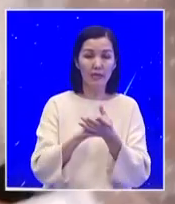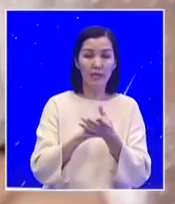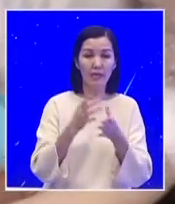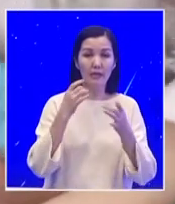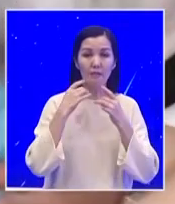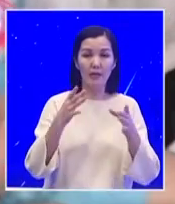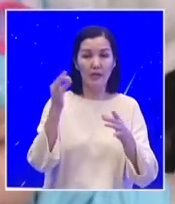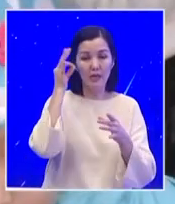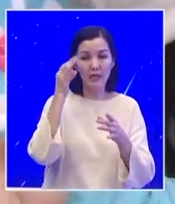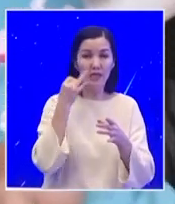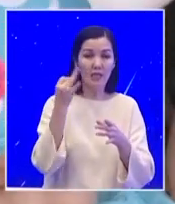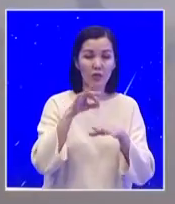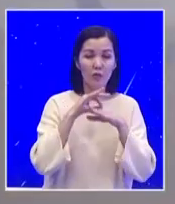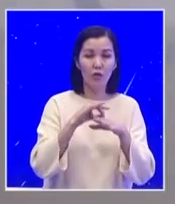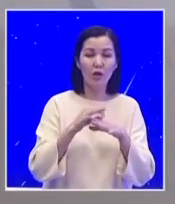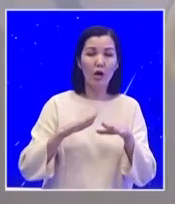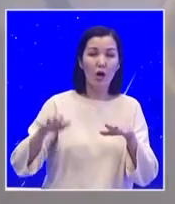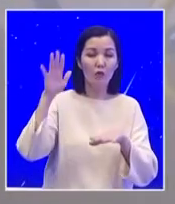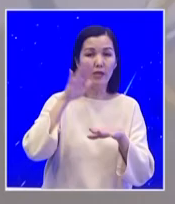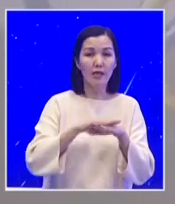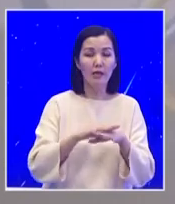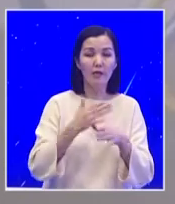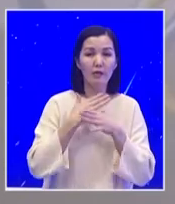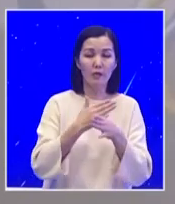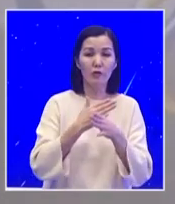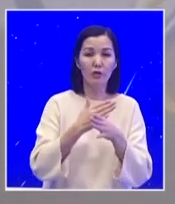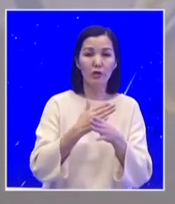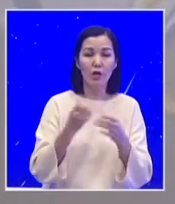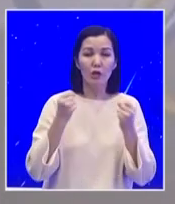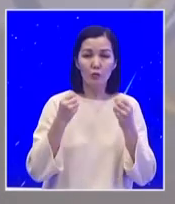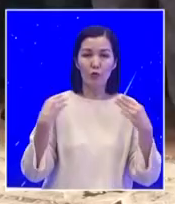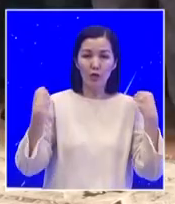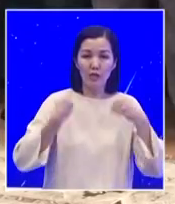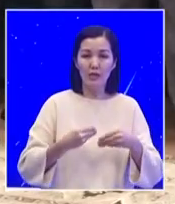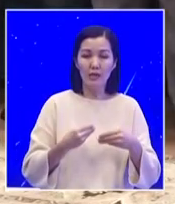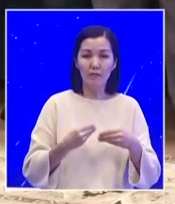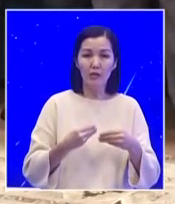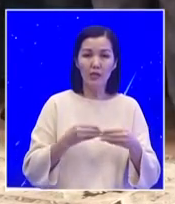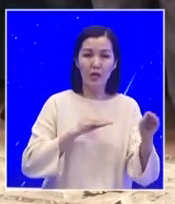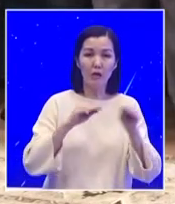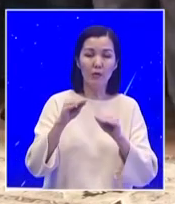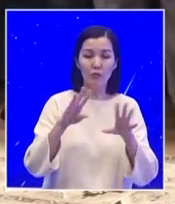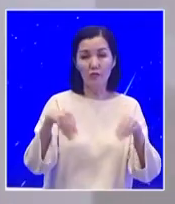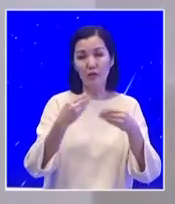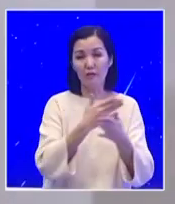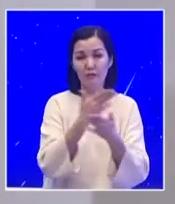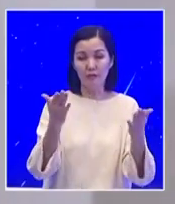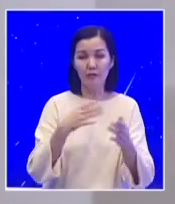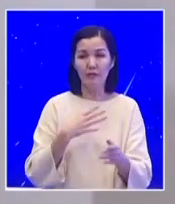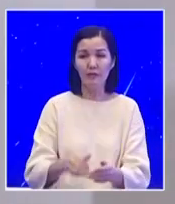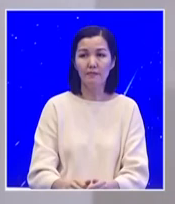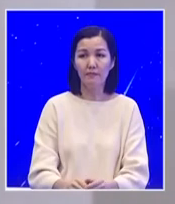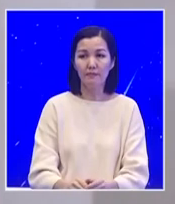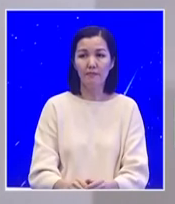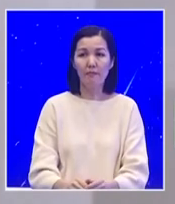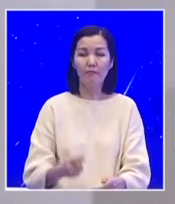мереке есте қаларлықтай болды. Аудан әкімі демеушілер көмегімен балаларға спорттық арнайы киімдер мен құрал жабдықтар тарту етті. Маусымдық шаралар